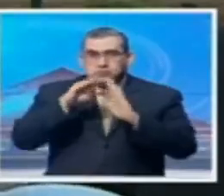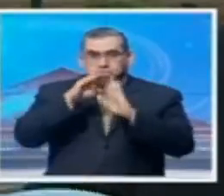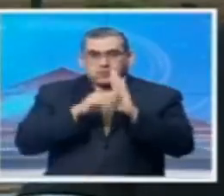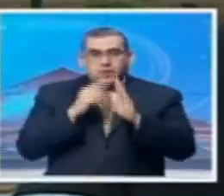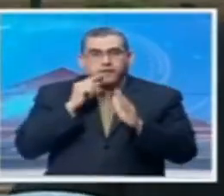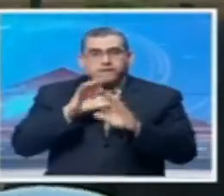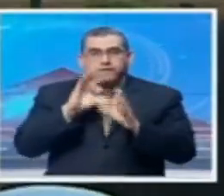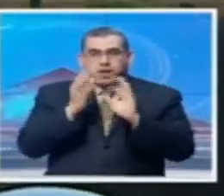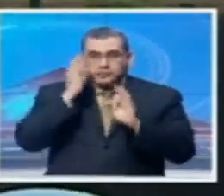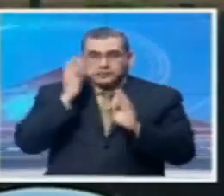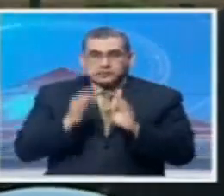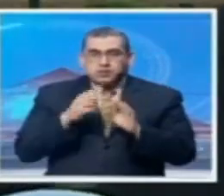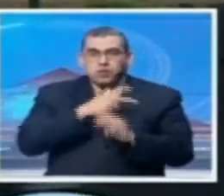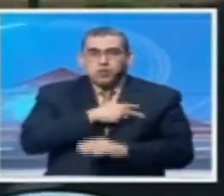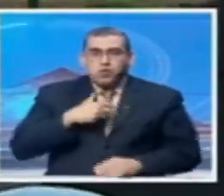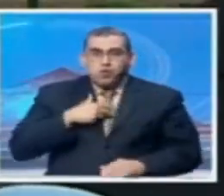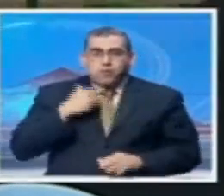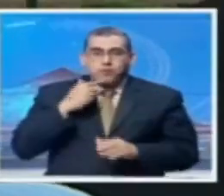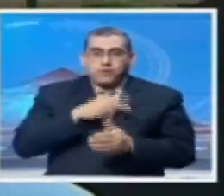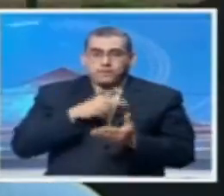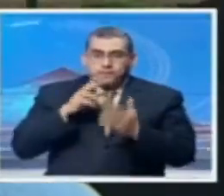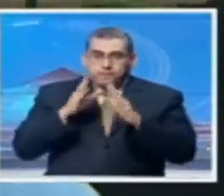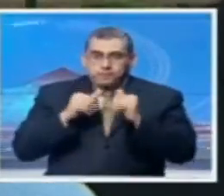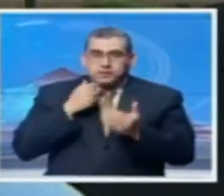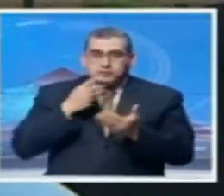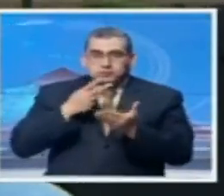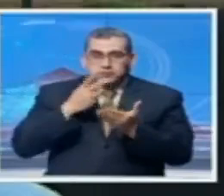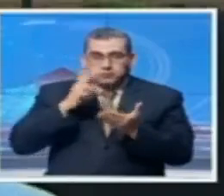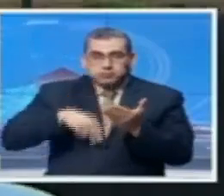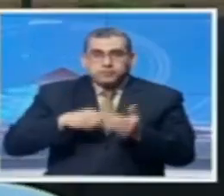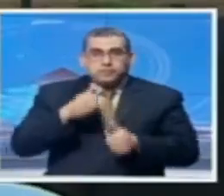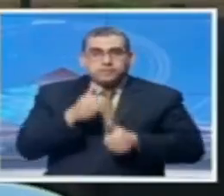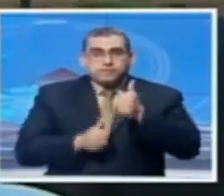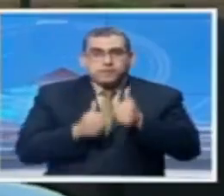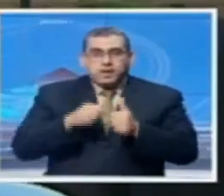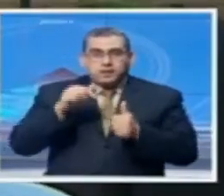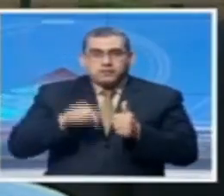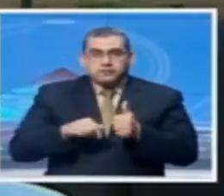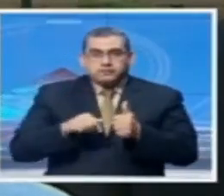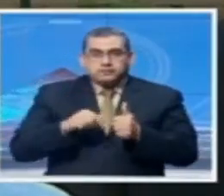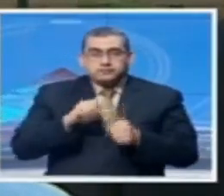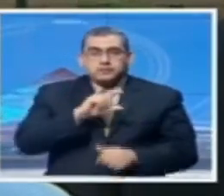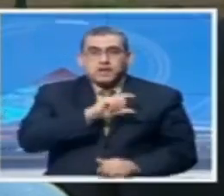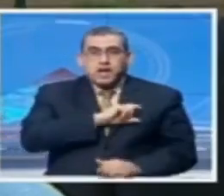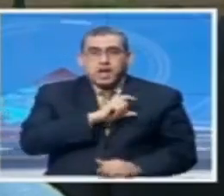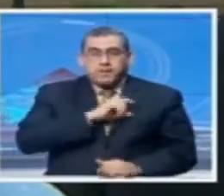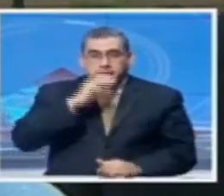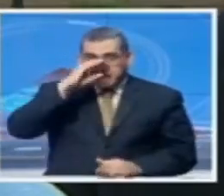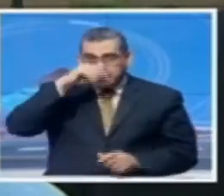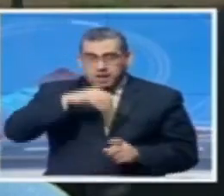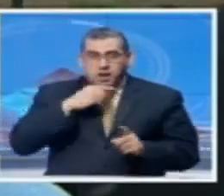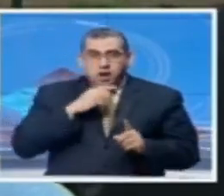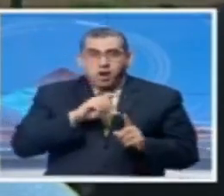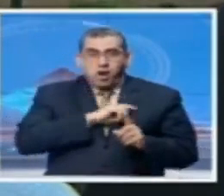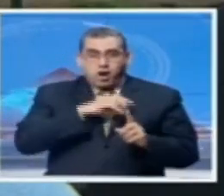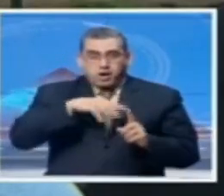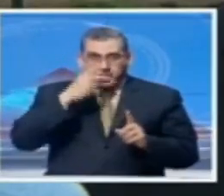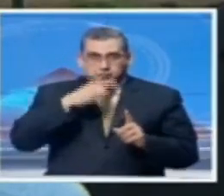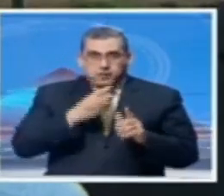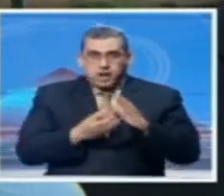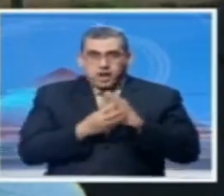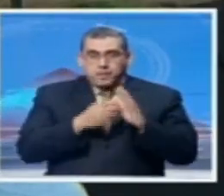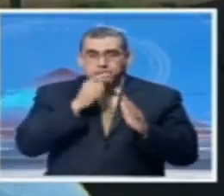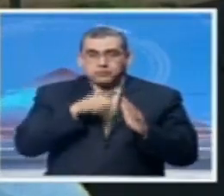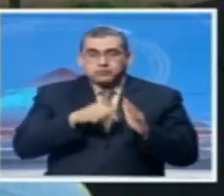كامل بقرارات الحكومة المصرية بإجراء الامتحانات. جامعة القاهرة أيضا لديها